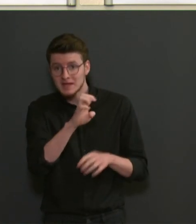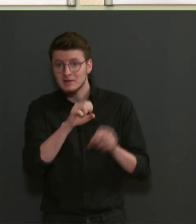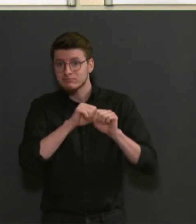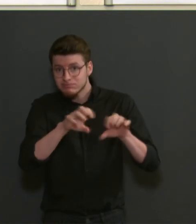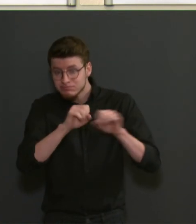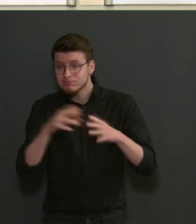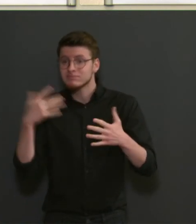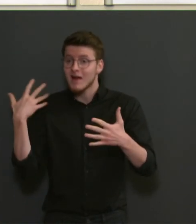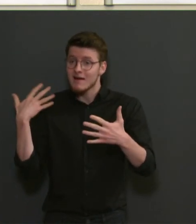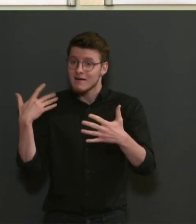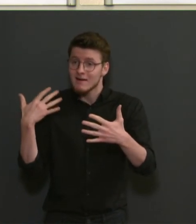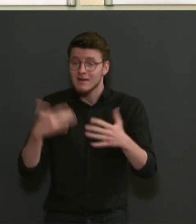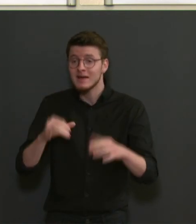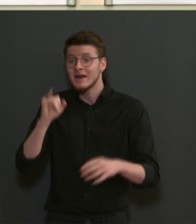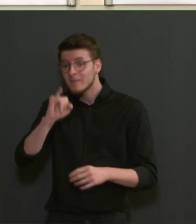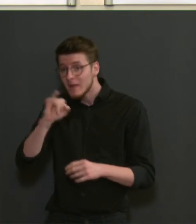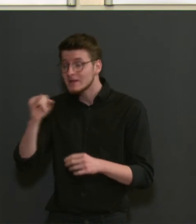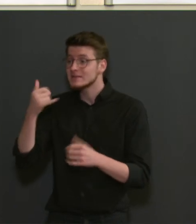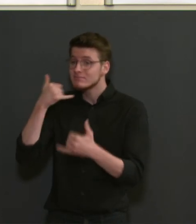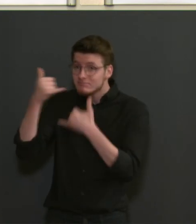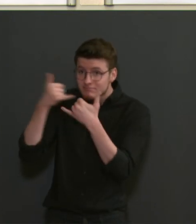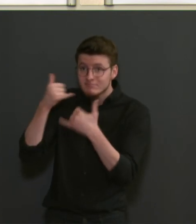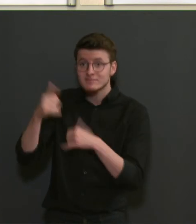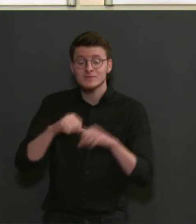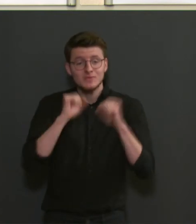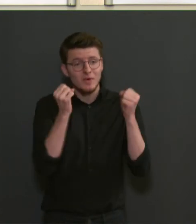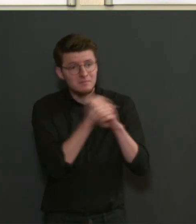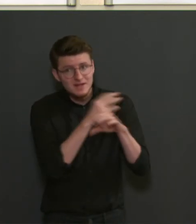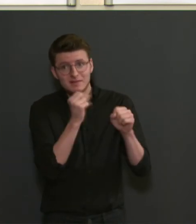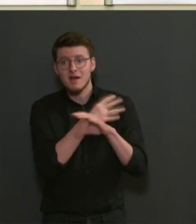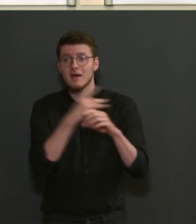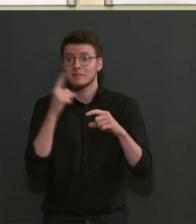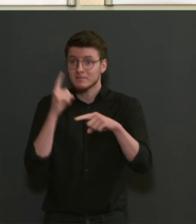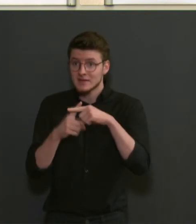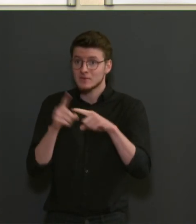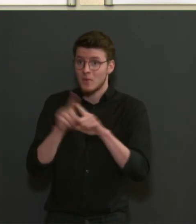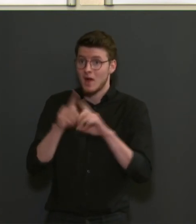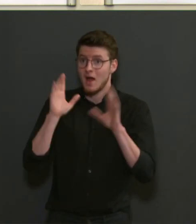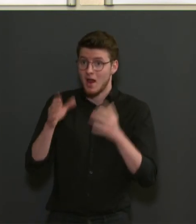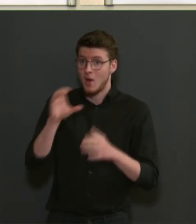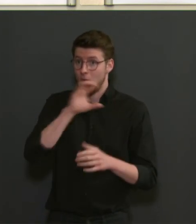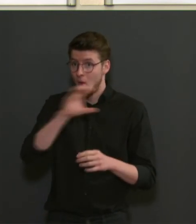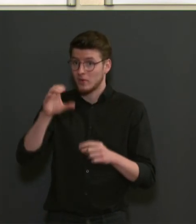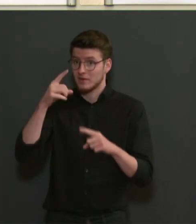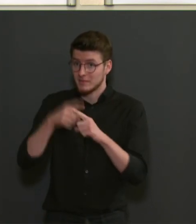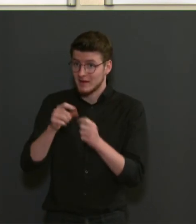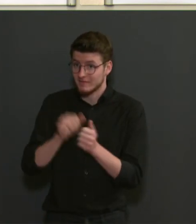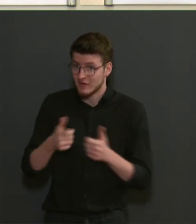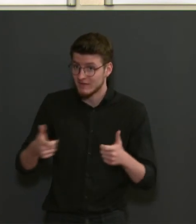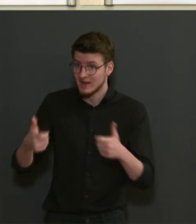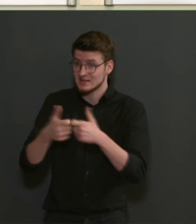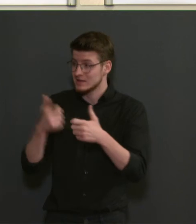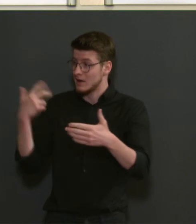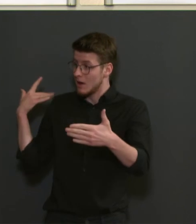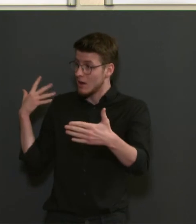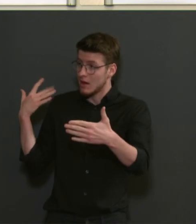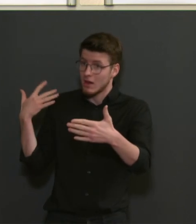media en dus ook al 100 keer via dit persmoment. Ook de komende weken blijven we deze